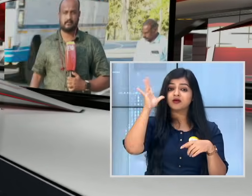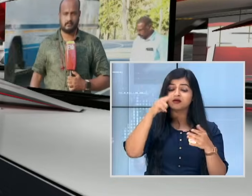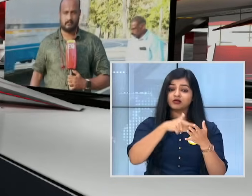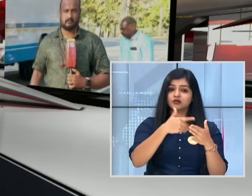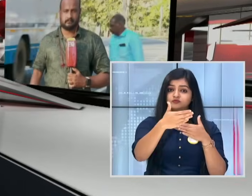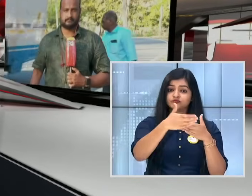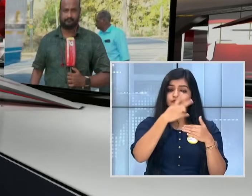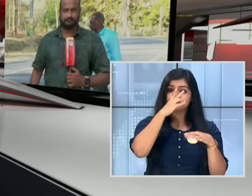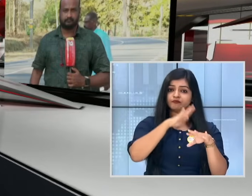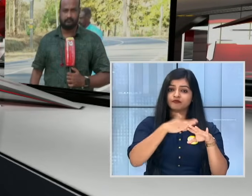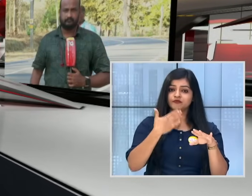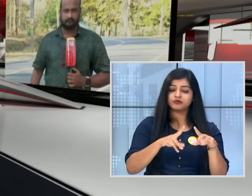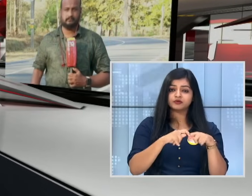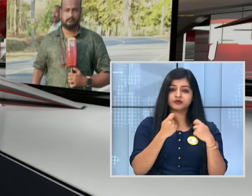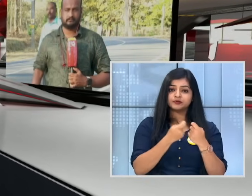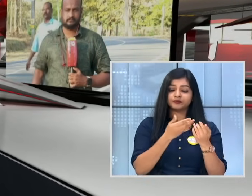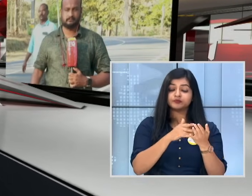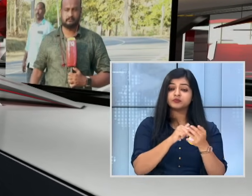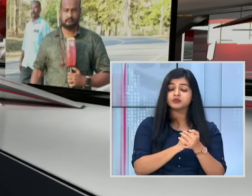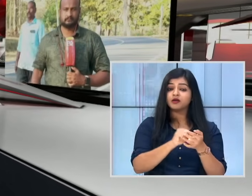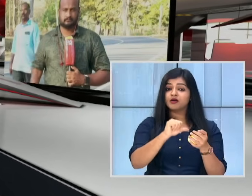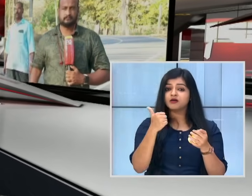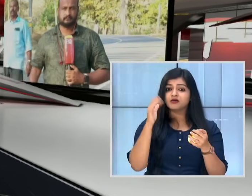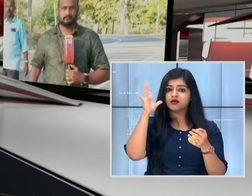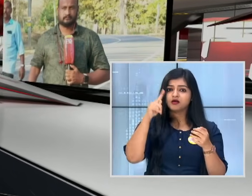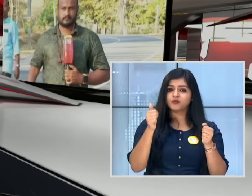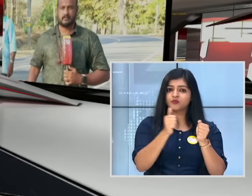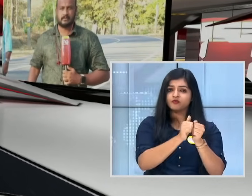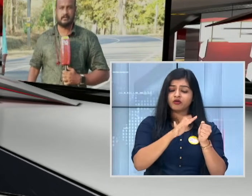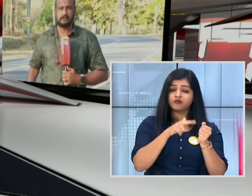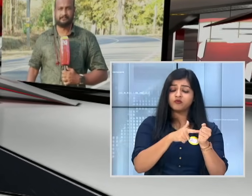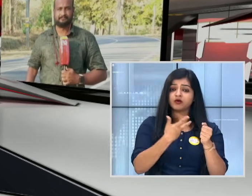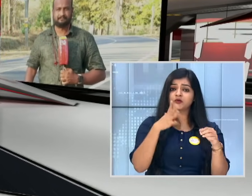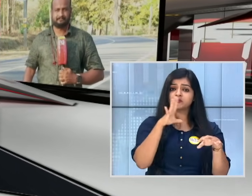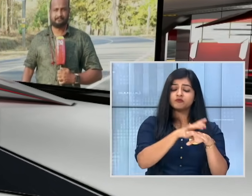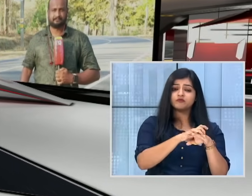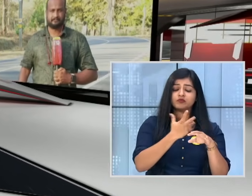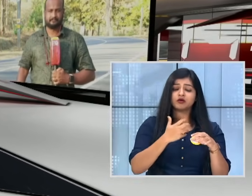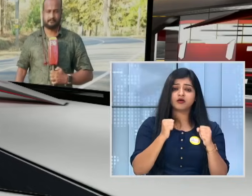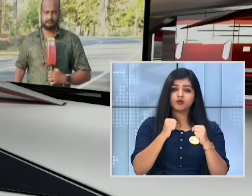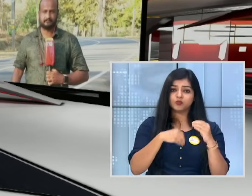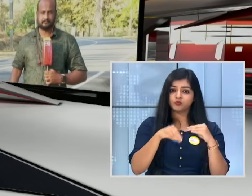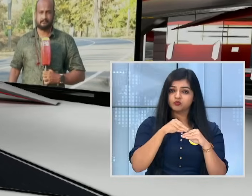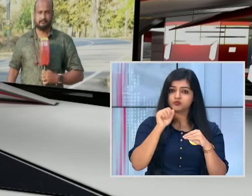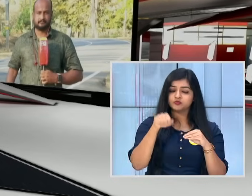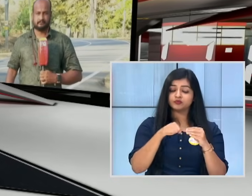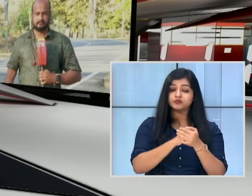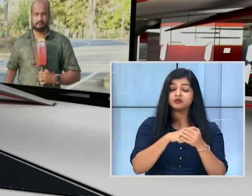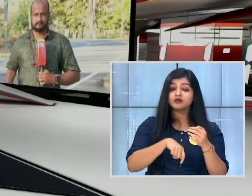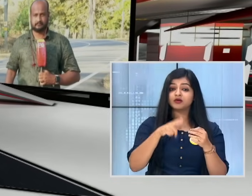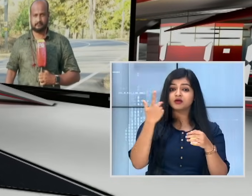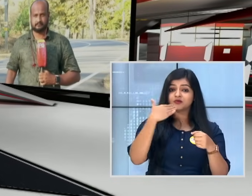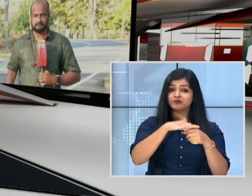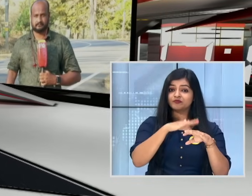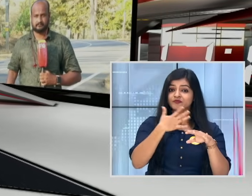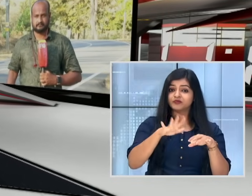നിരീക്ഷിച്ച സംഘമാണവർ. എന്തായാലും ഈ ഒരു മോഴയാന കൂടിയുള്ള സാഹചര്യത്തിൽ ദൗത്യം ദുഷ്കരമാണ്. നിലവിൽ ബേലൂർ മഖനെയെ